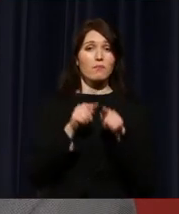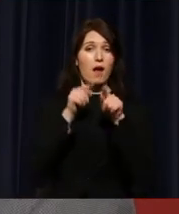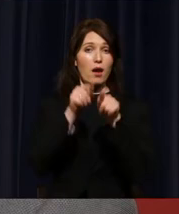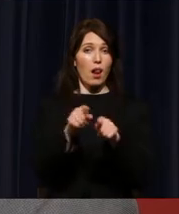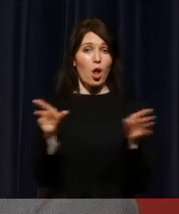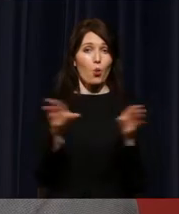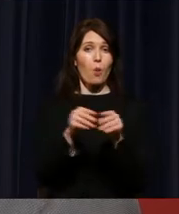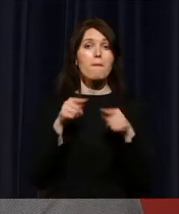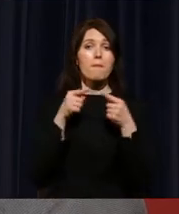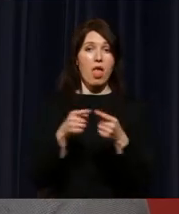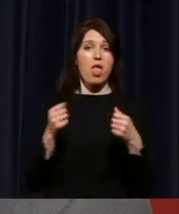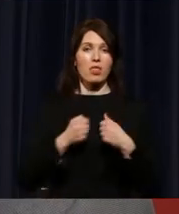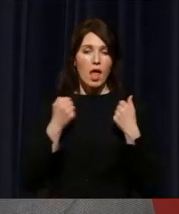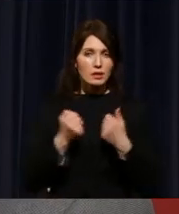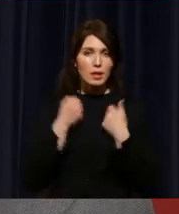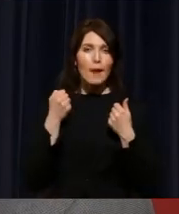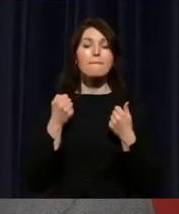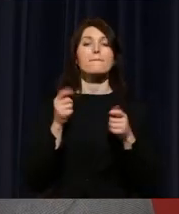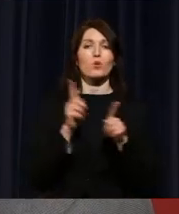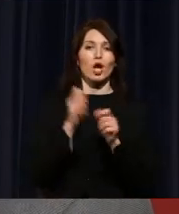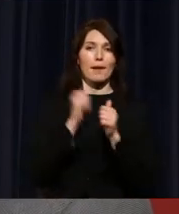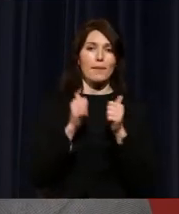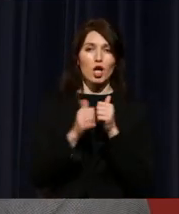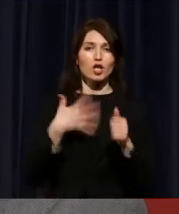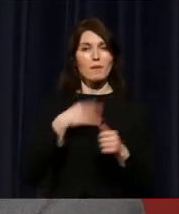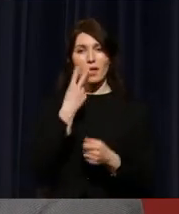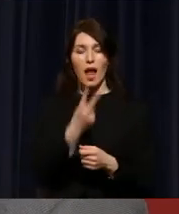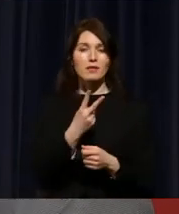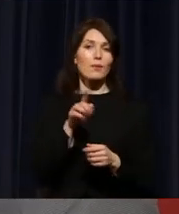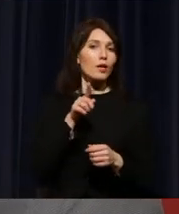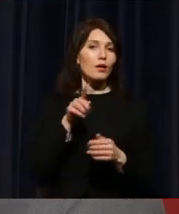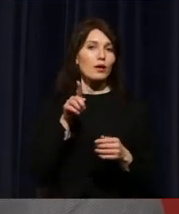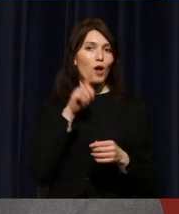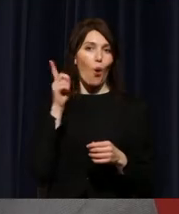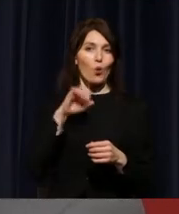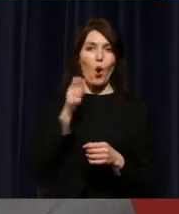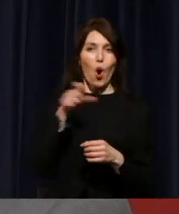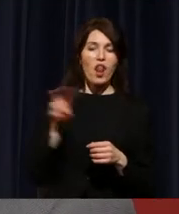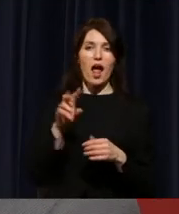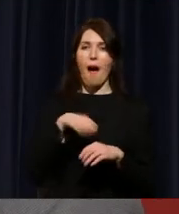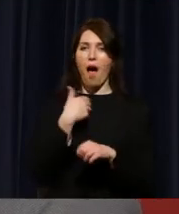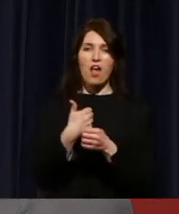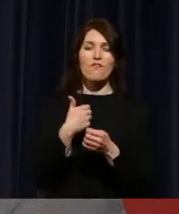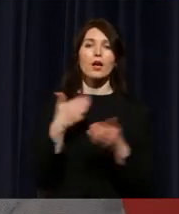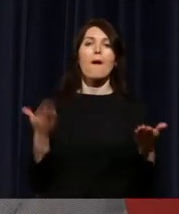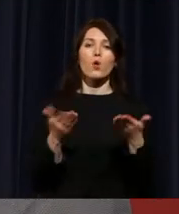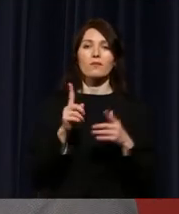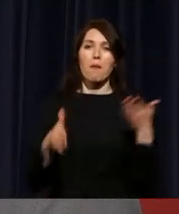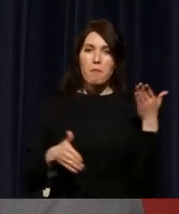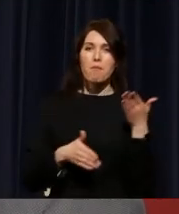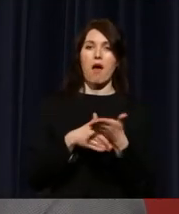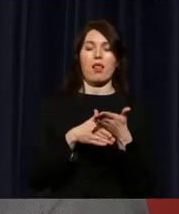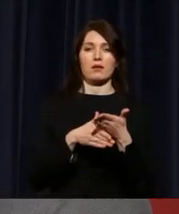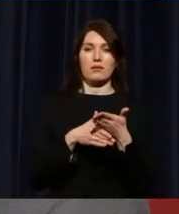ar to mērķtiecību, un ļoti bieži mēs redzam tos jaunos kolēģus, kuri galvenā motivācija ir palīdzēt,